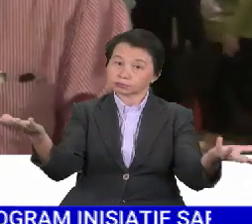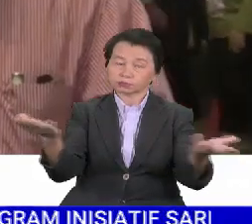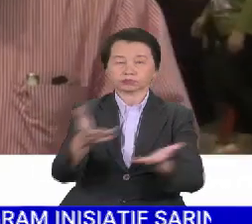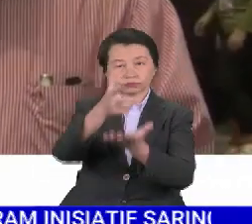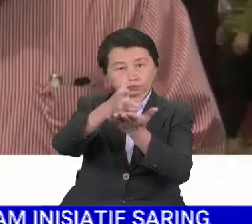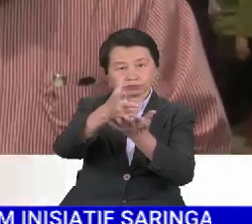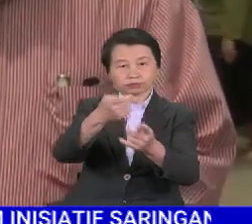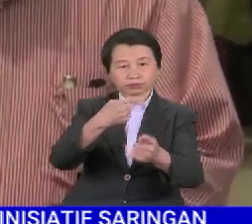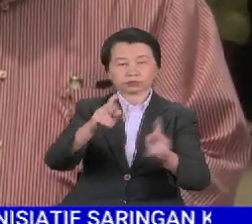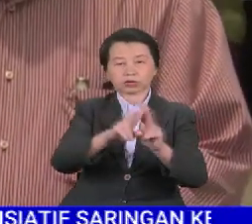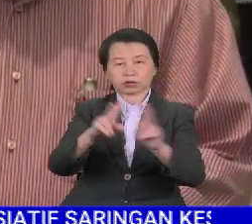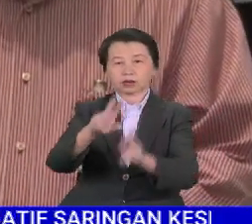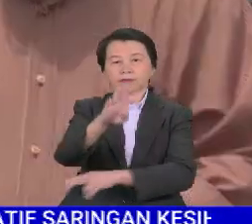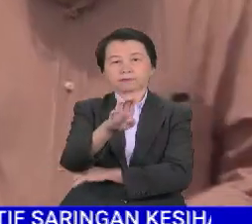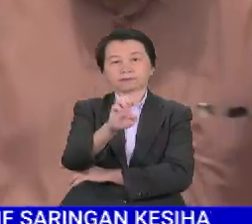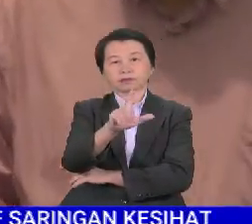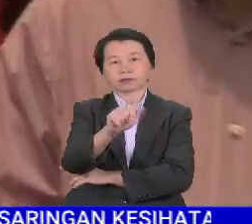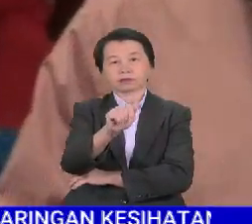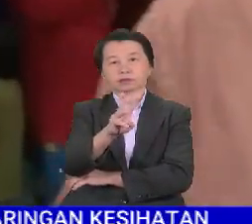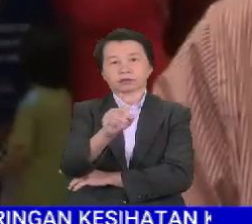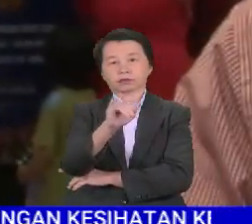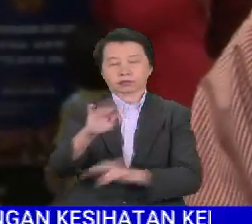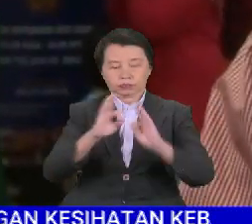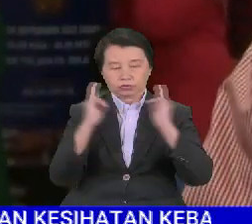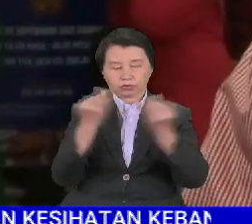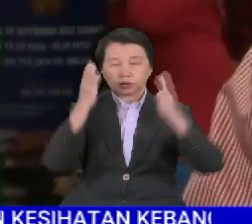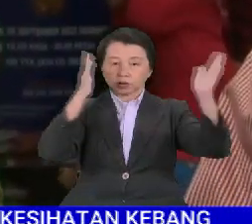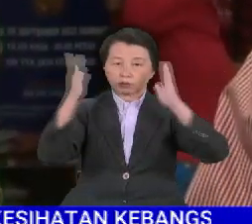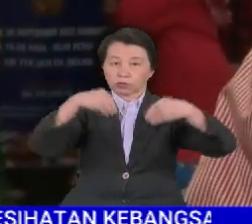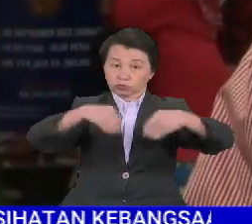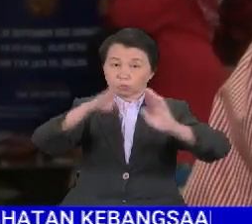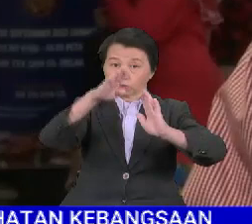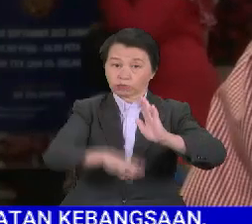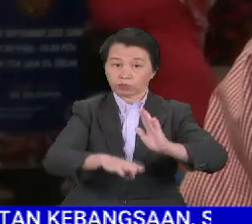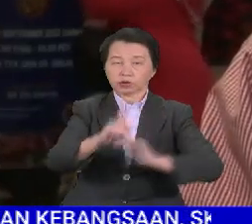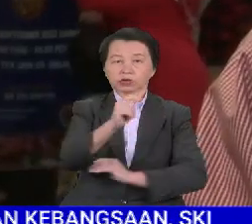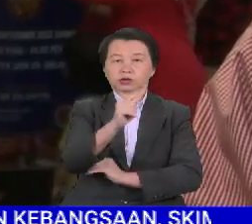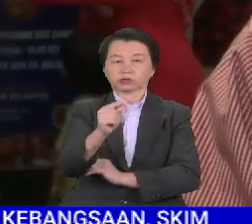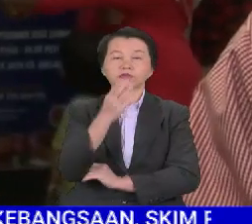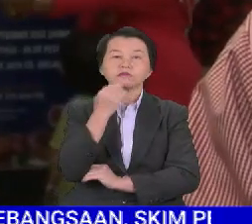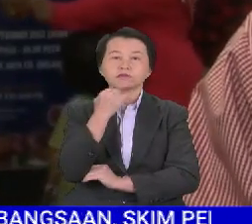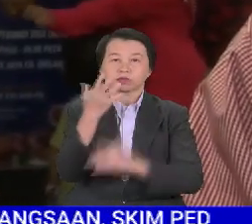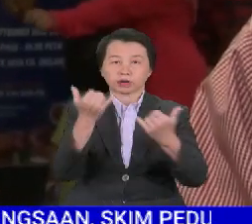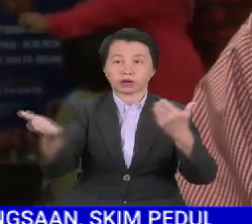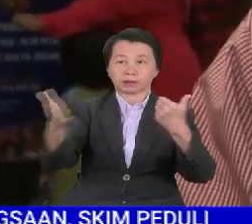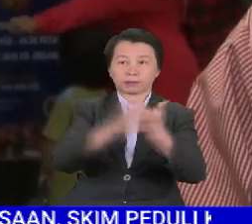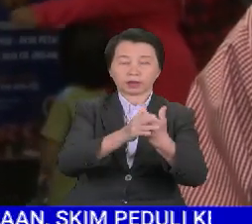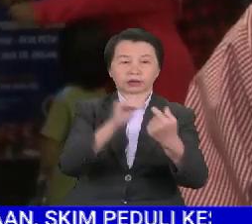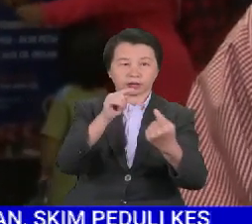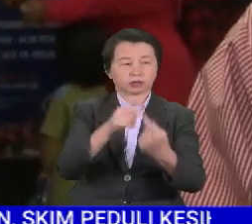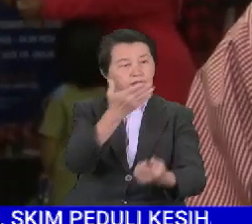lintas langsung saya dari Kampung Belawai untuk program Jualan Murah Keluarga Malaysia di kawasan Parlimen Tanjung Manis ini. Kita kembali bersama rakan penyampai